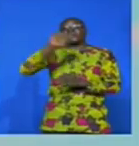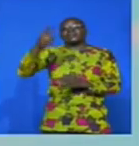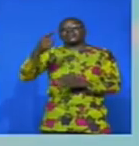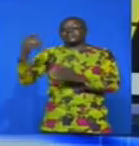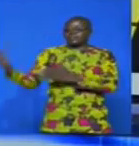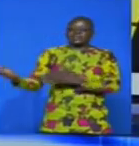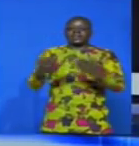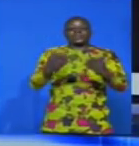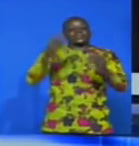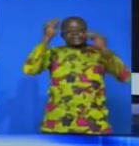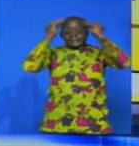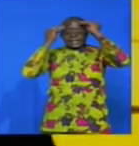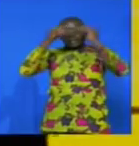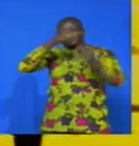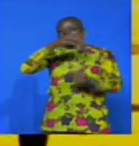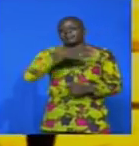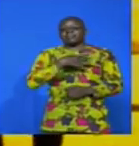blancs.